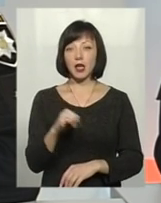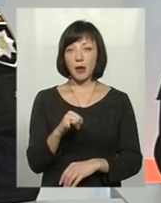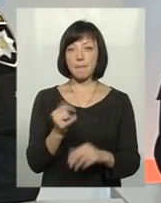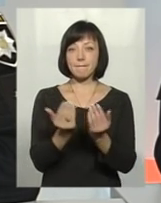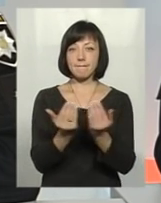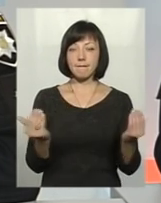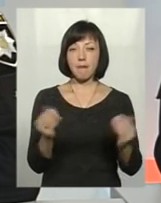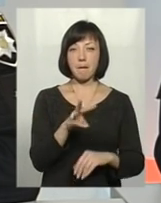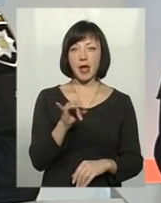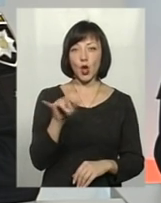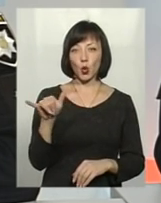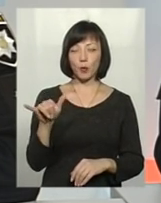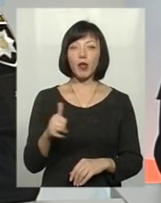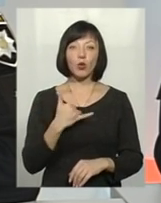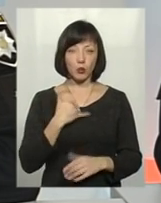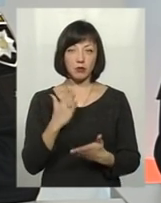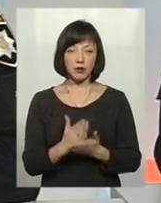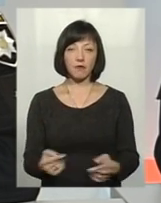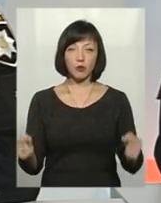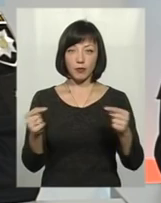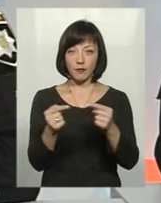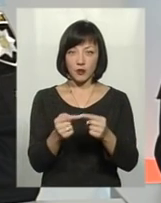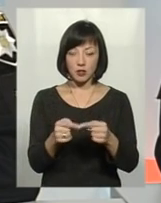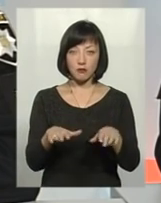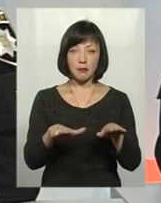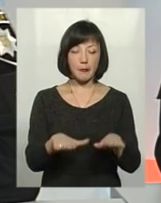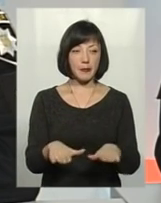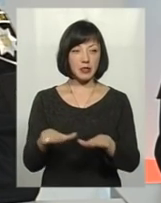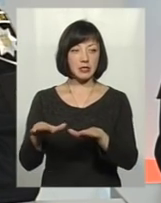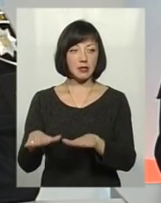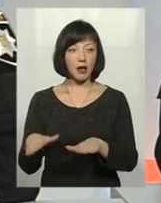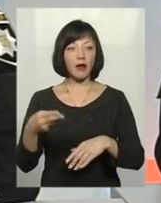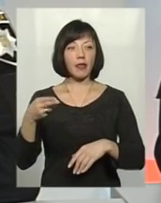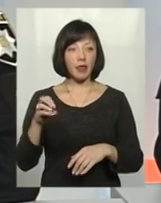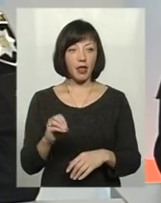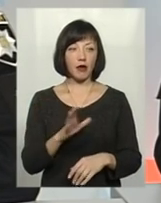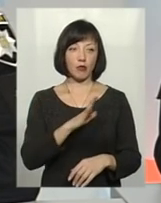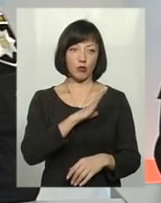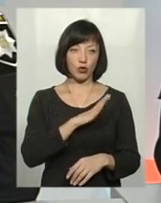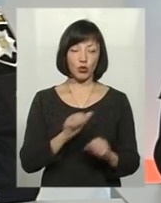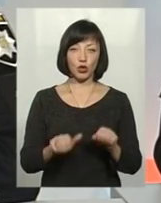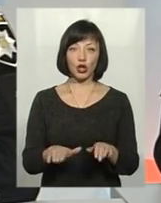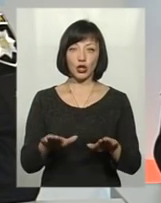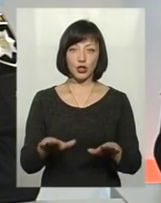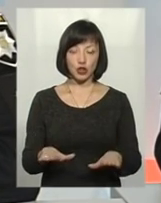Миру. Це в нас є відповідні визначені місця, де було